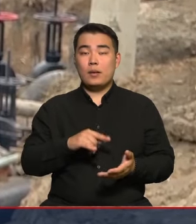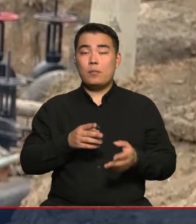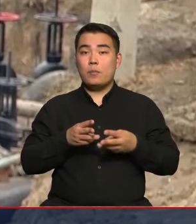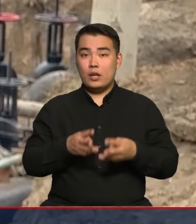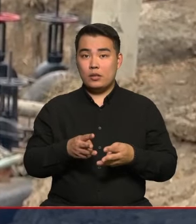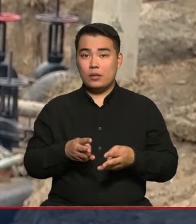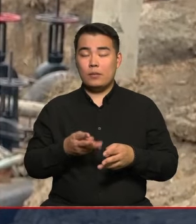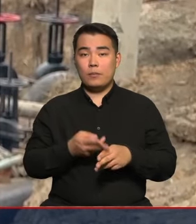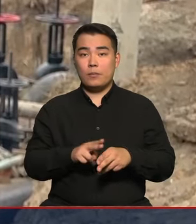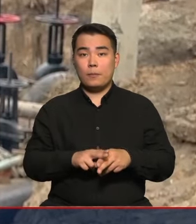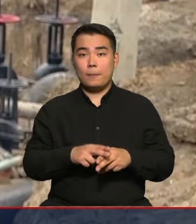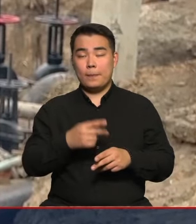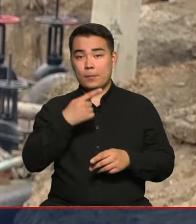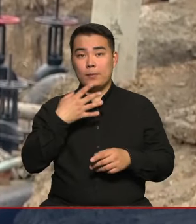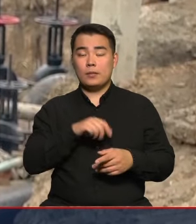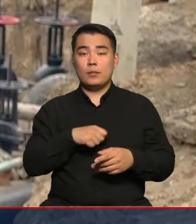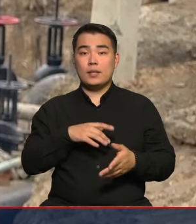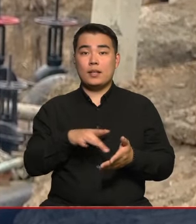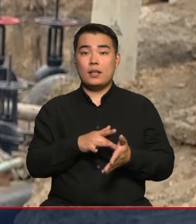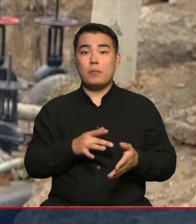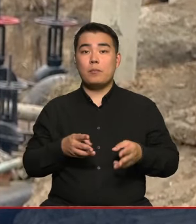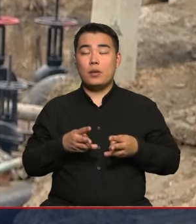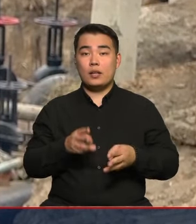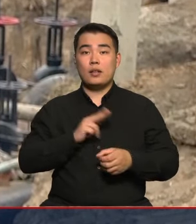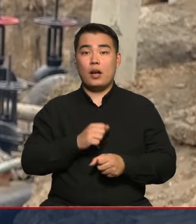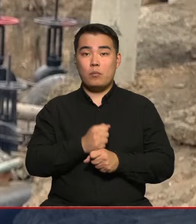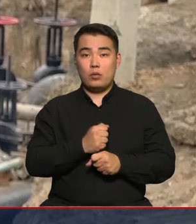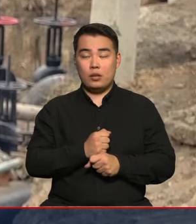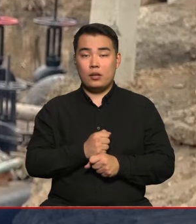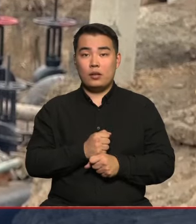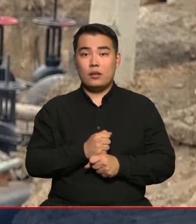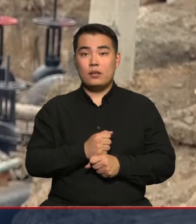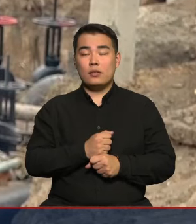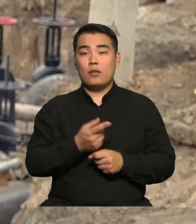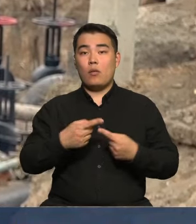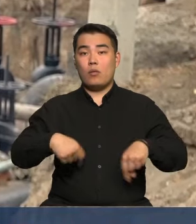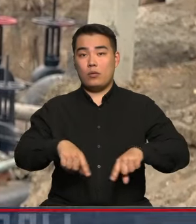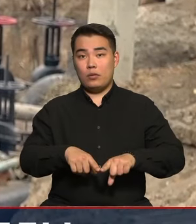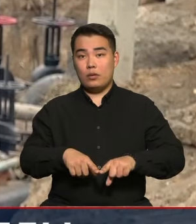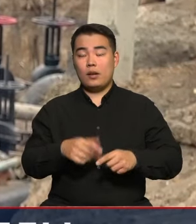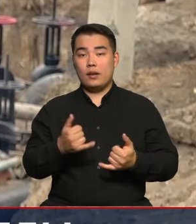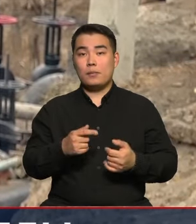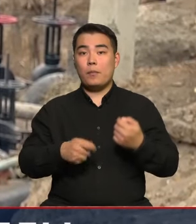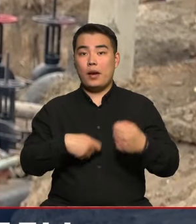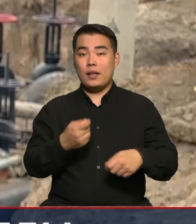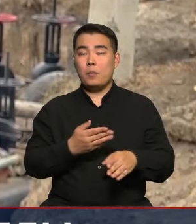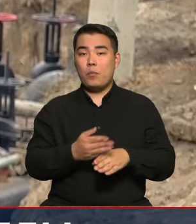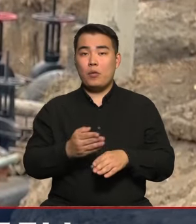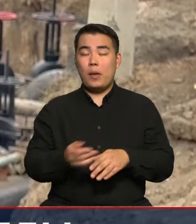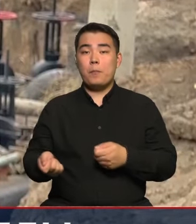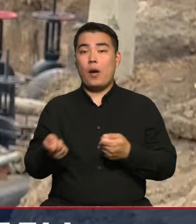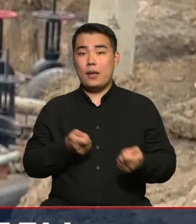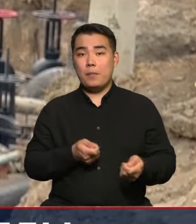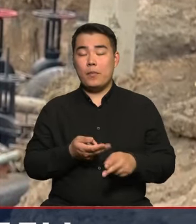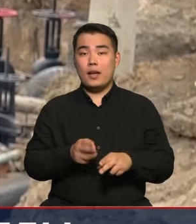бойынша және орталықтандырған қазандықтың жұмыстарына мердігер мекемесі материалдарын кешіктіріп